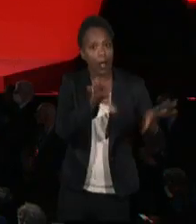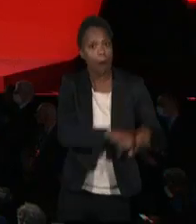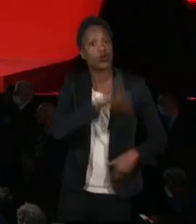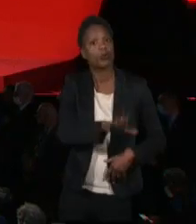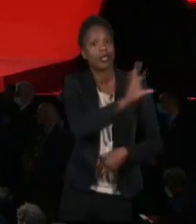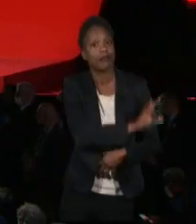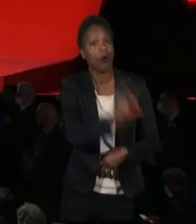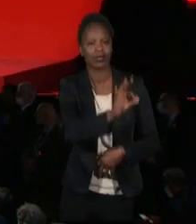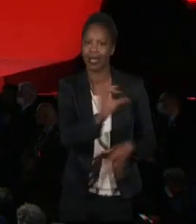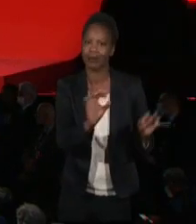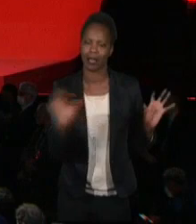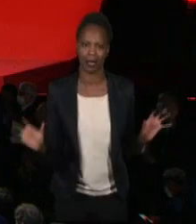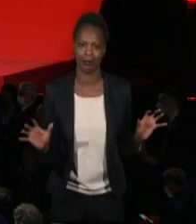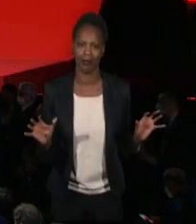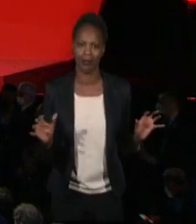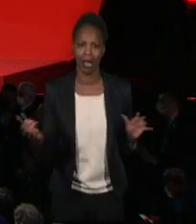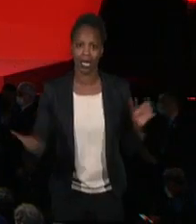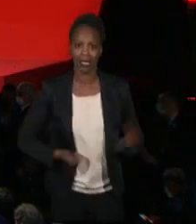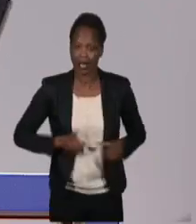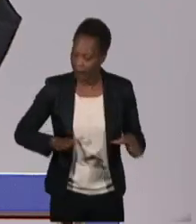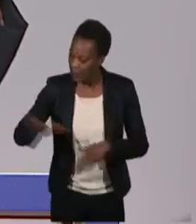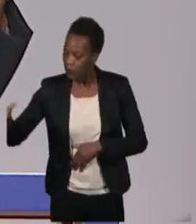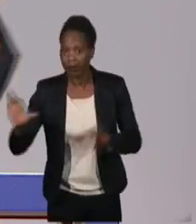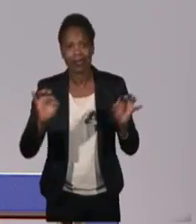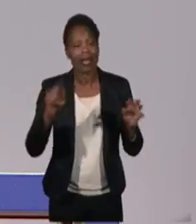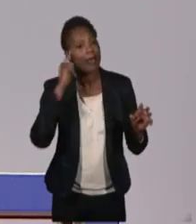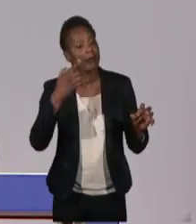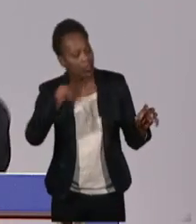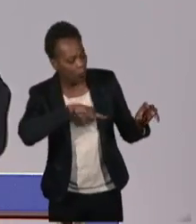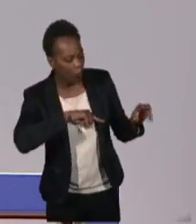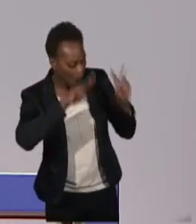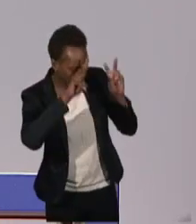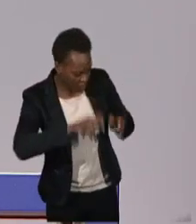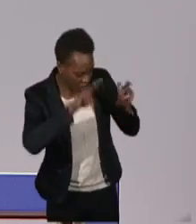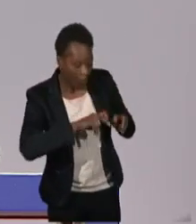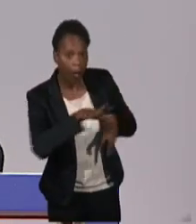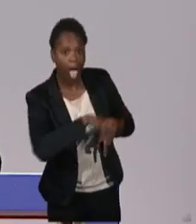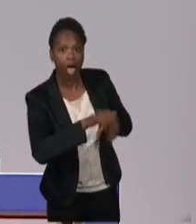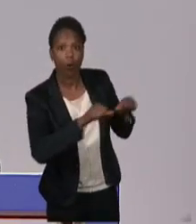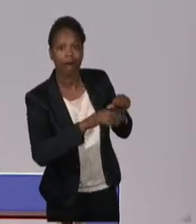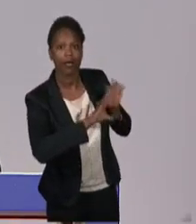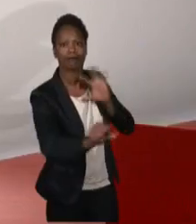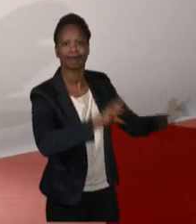de service. On ne fera rien de grand si nos chercheurs continuent de s'exiler.